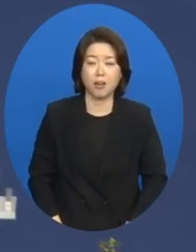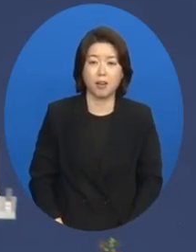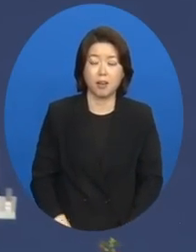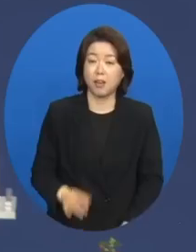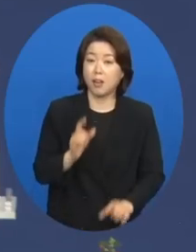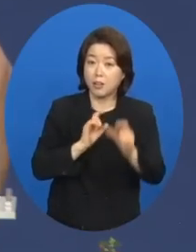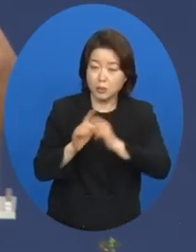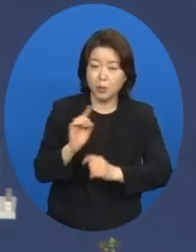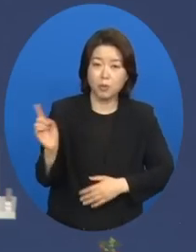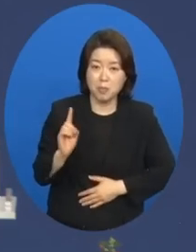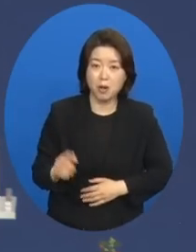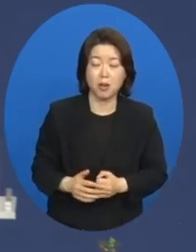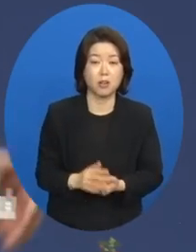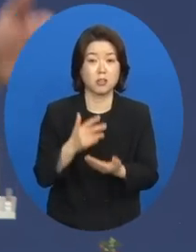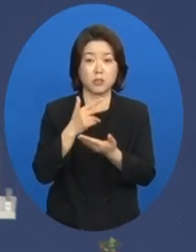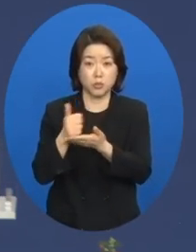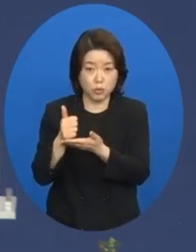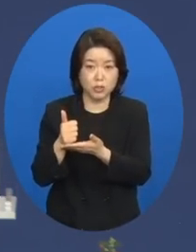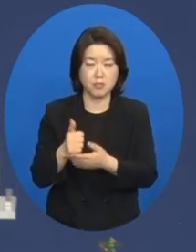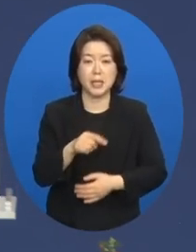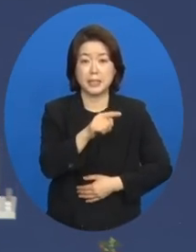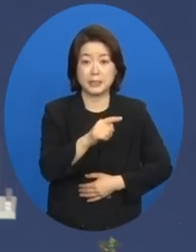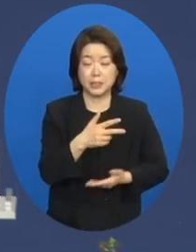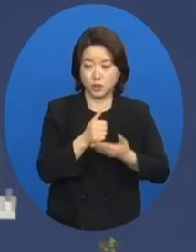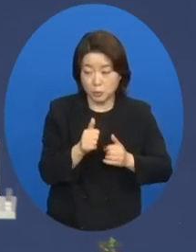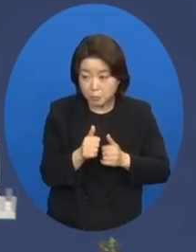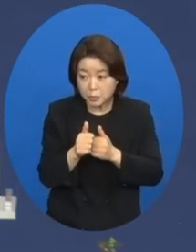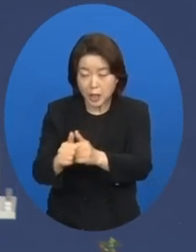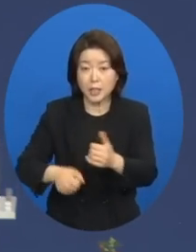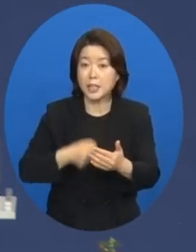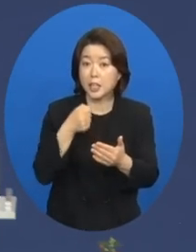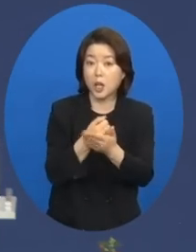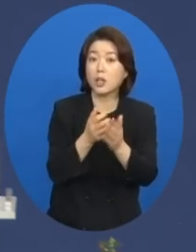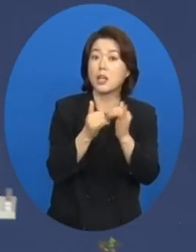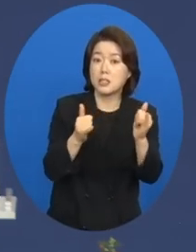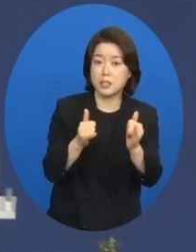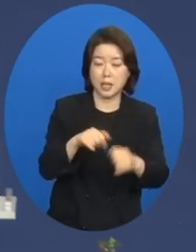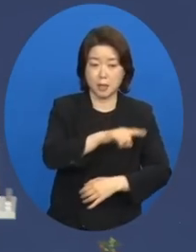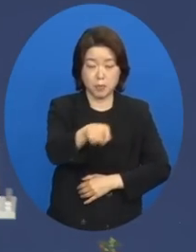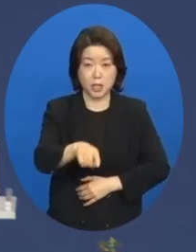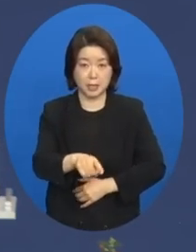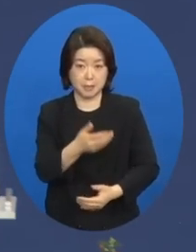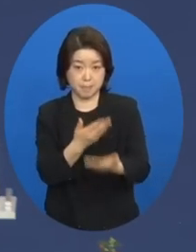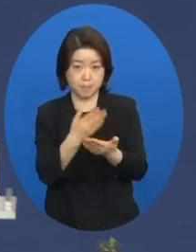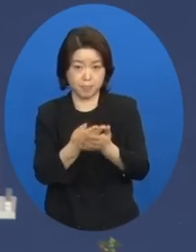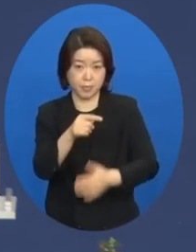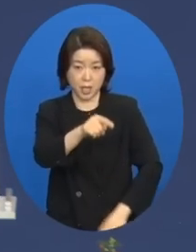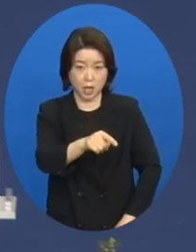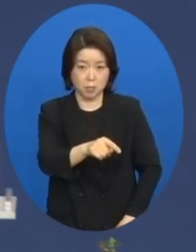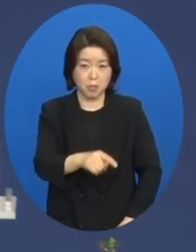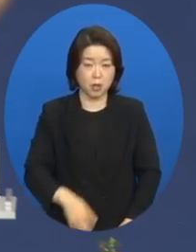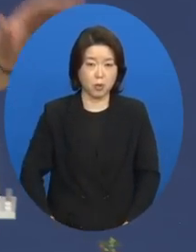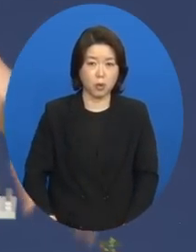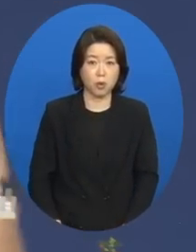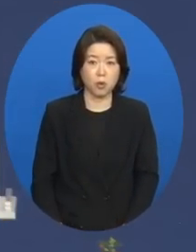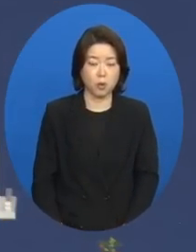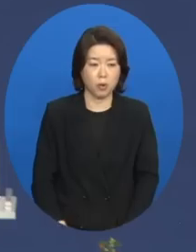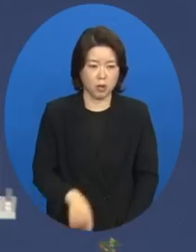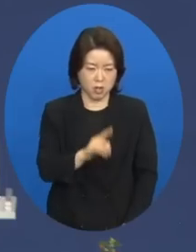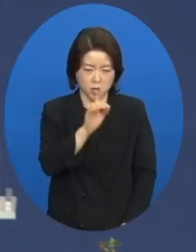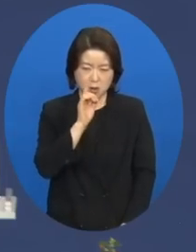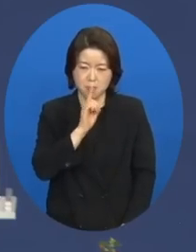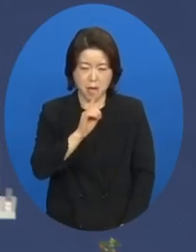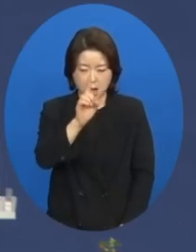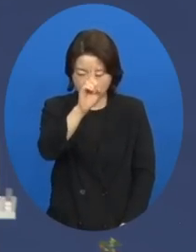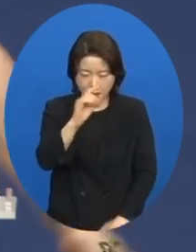심지어는 주님께서 그 주님을 따르겠다고 결단한 사람들에게 요구하는 돈은 한 번도 흔들린 적이